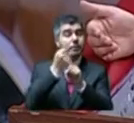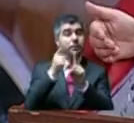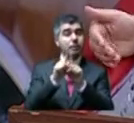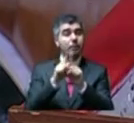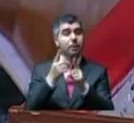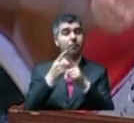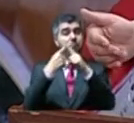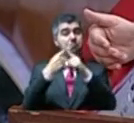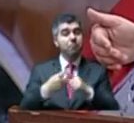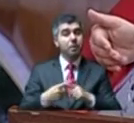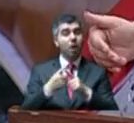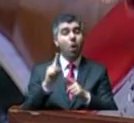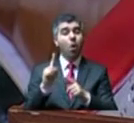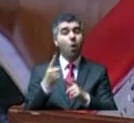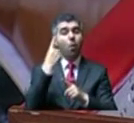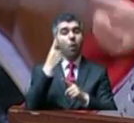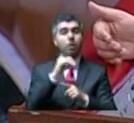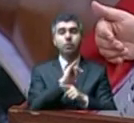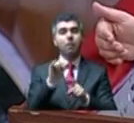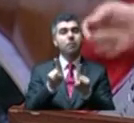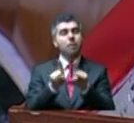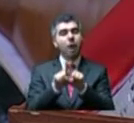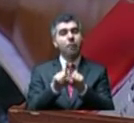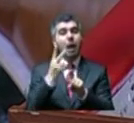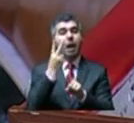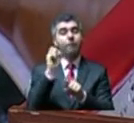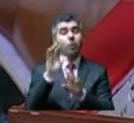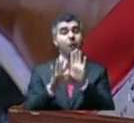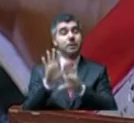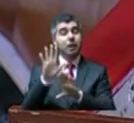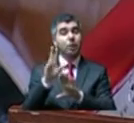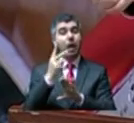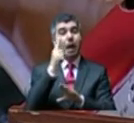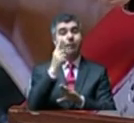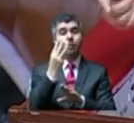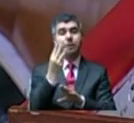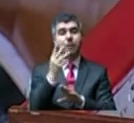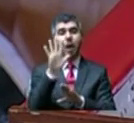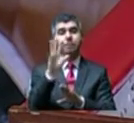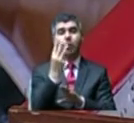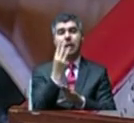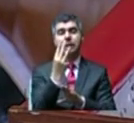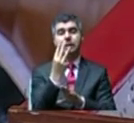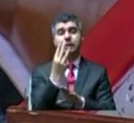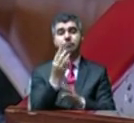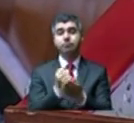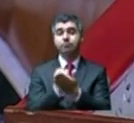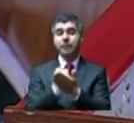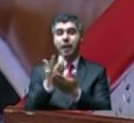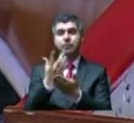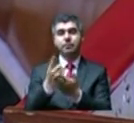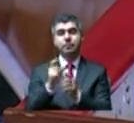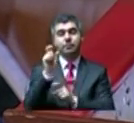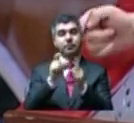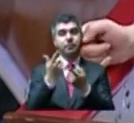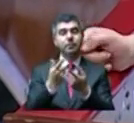مالية لأول مرة في تاريخ المغرب كيكون عندنا في 2015 1335 منصب 500 يعني